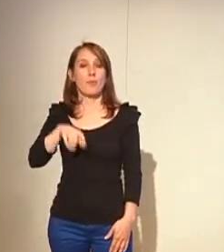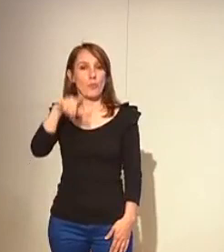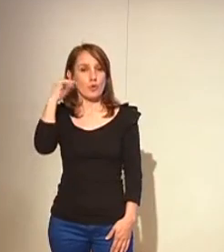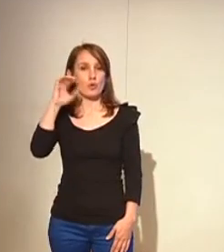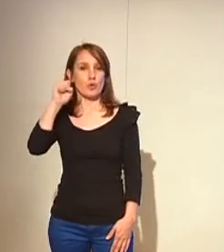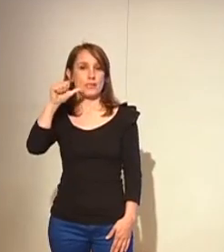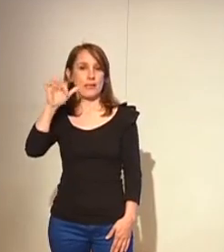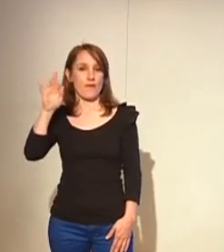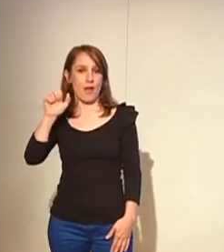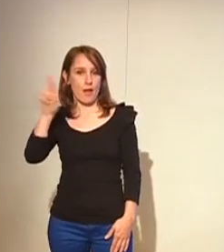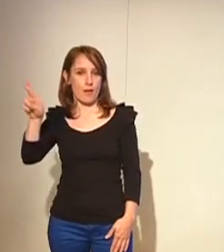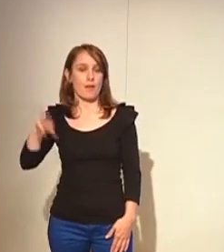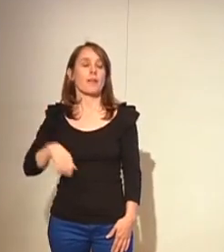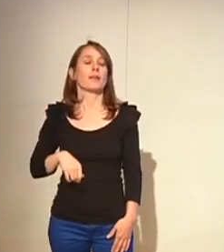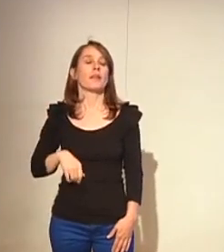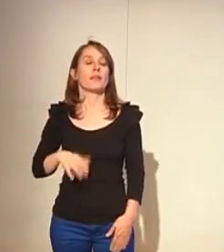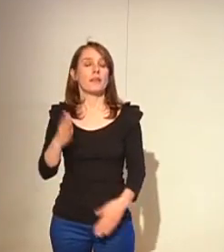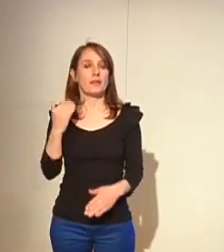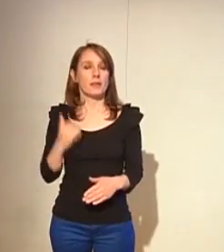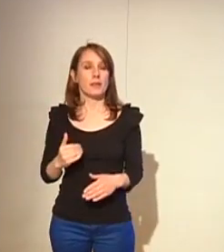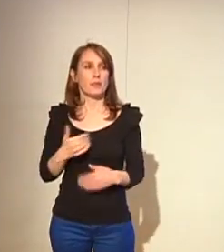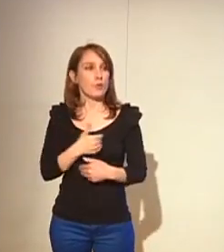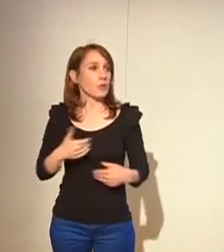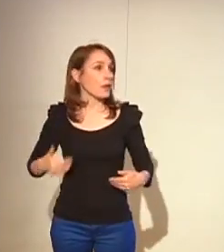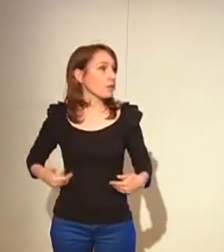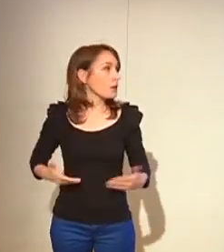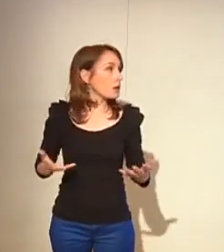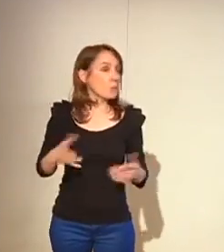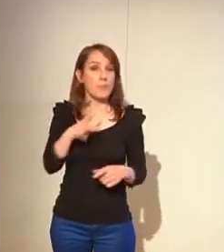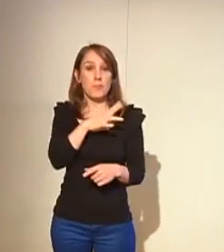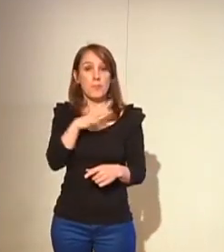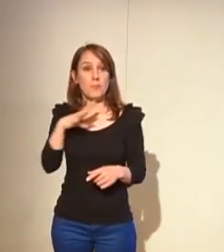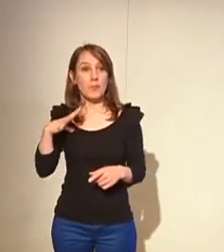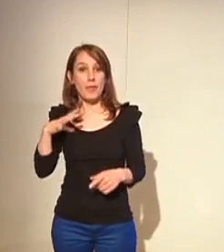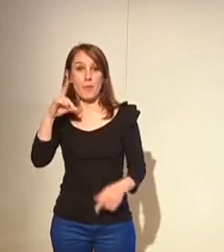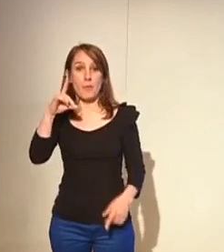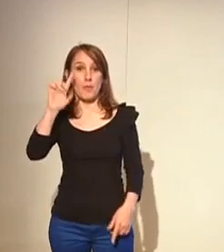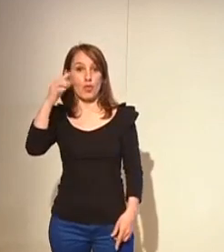monsieur Safar et j'imagine madame